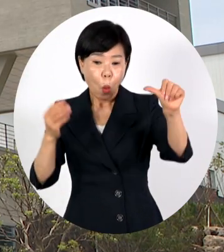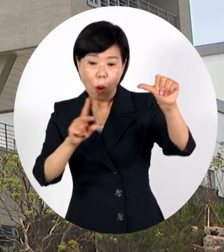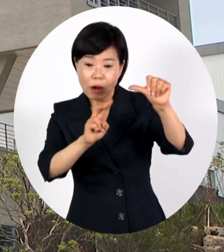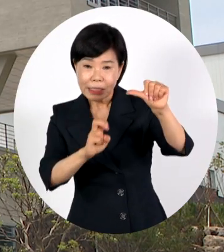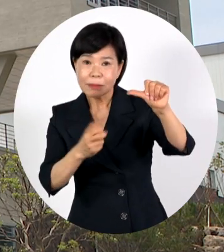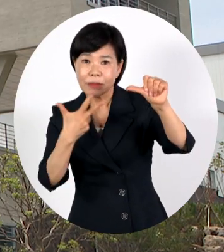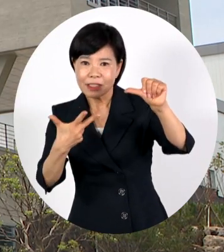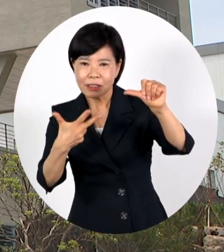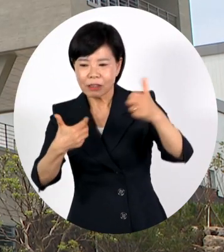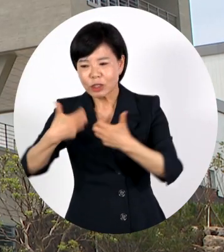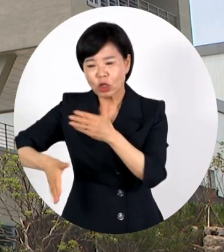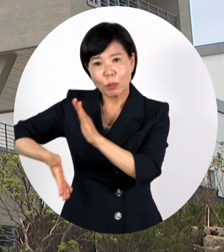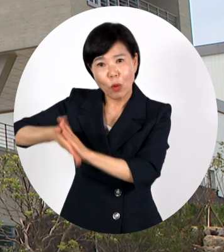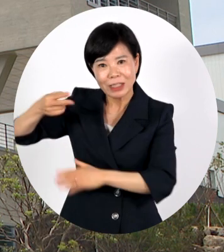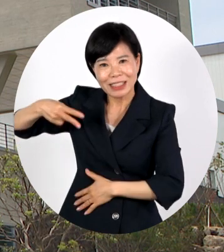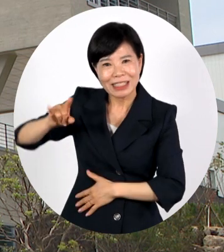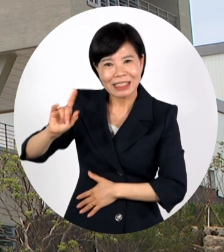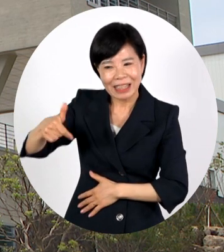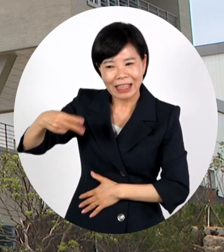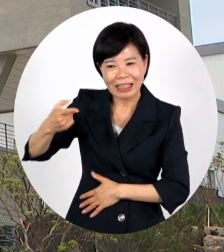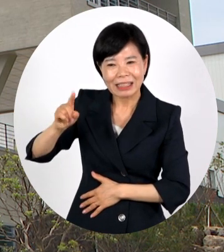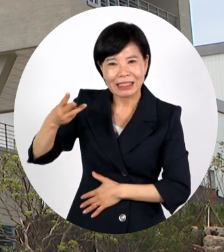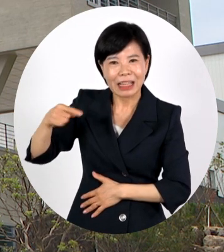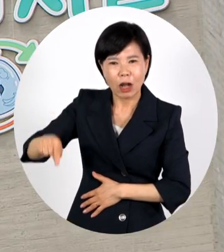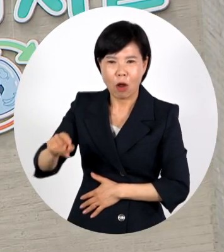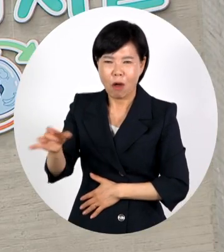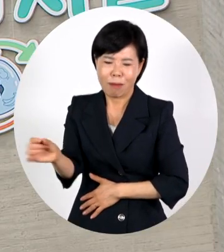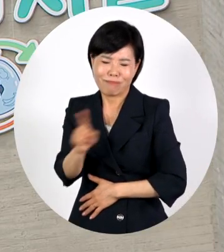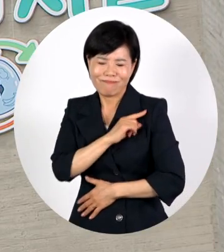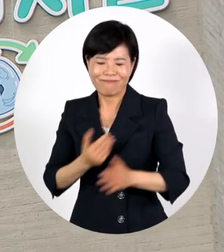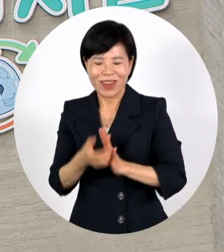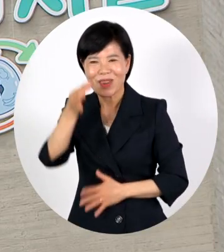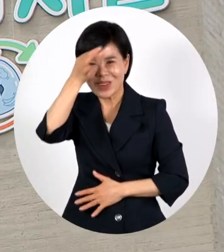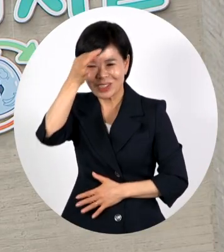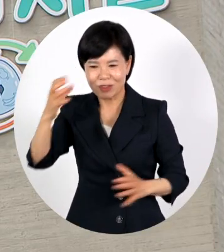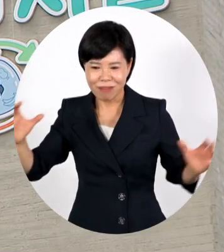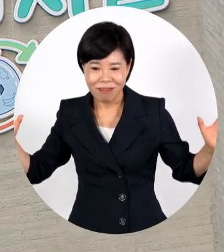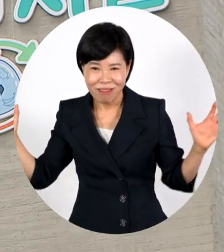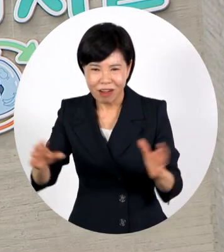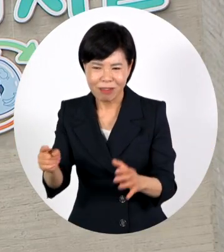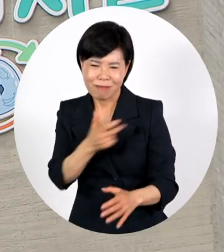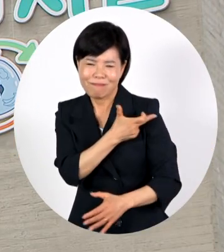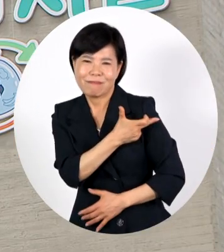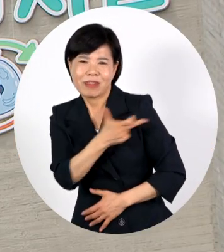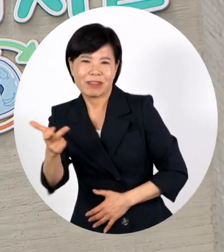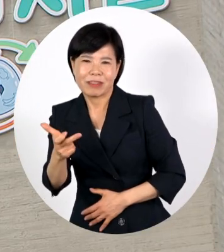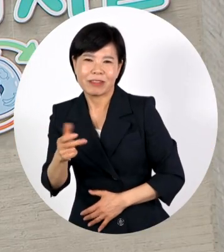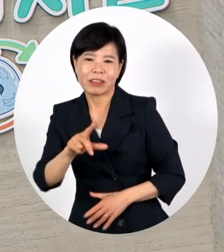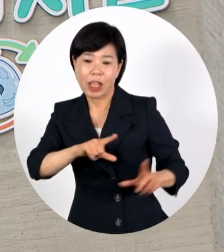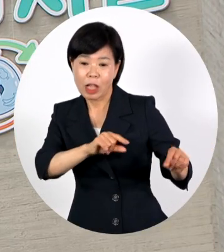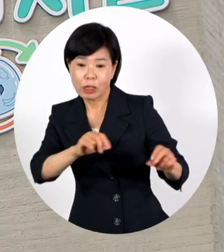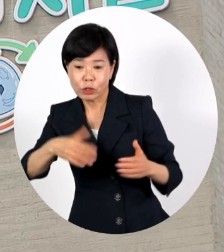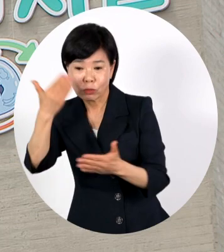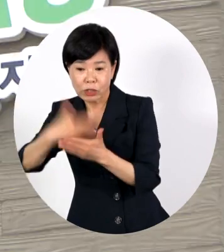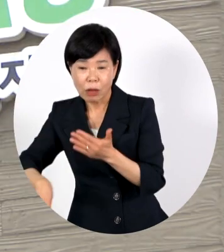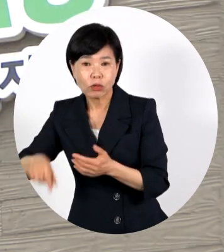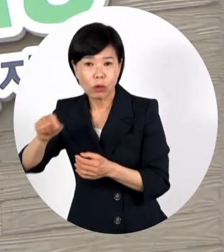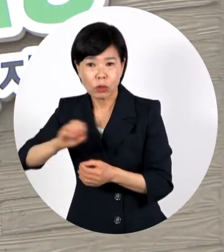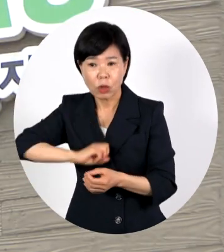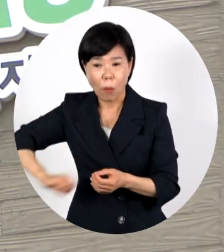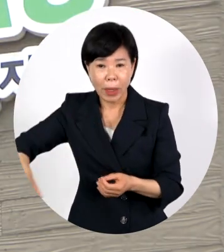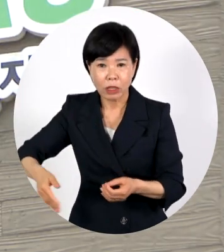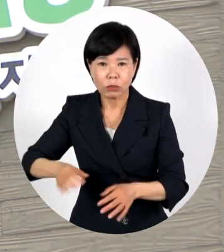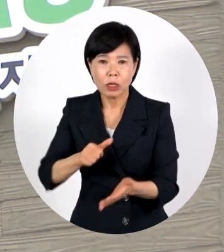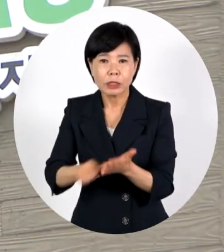5월 27일 서귀포 시색달동에서 최고 수준의 기술이 집약된 국내 최대 규모의 제주광역 음식물류 폐기물